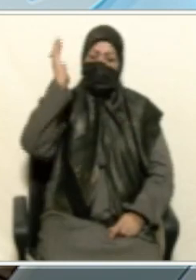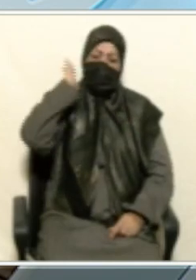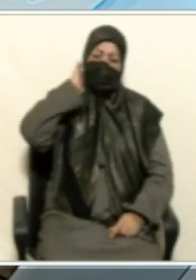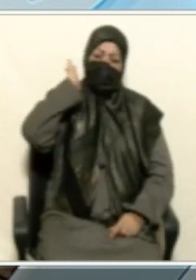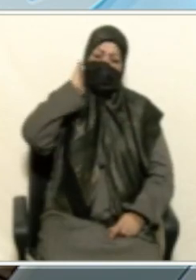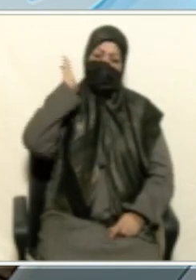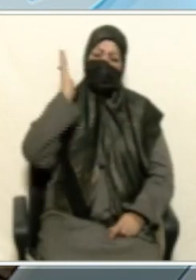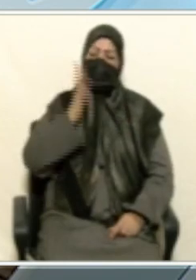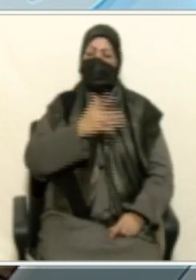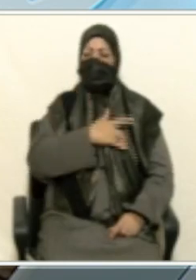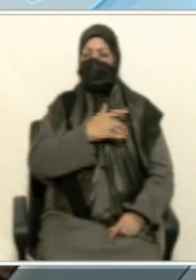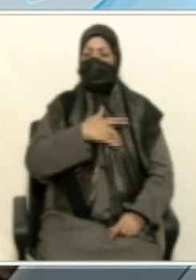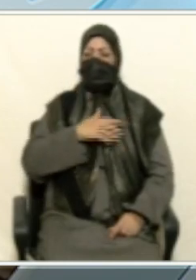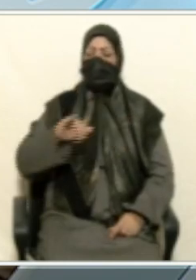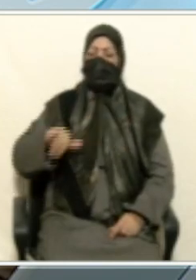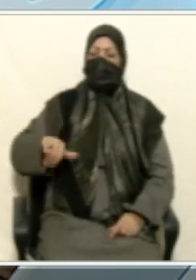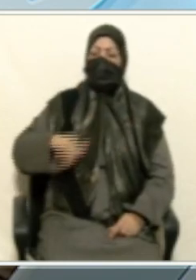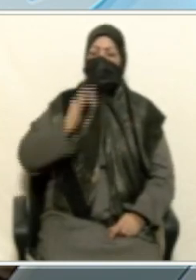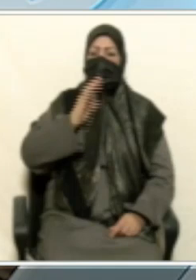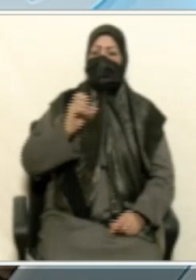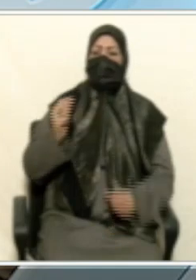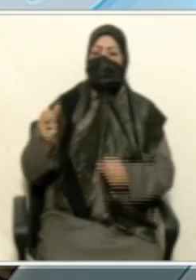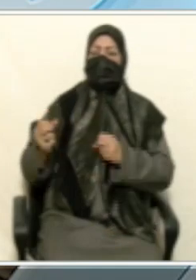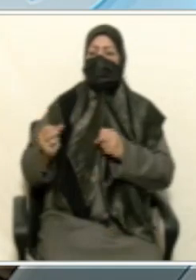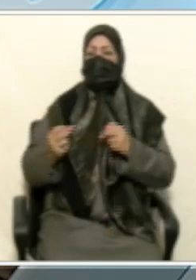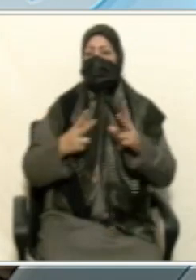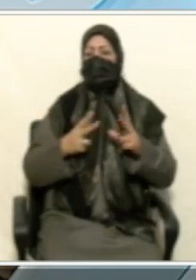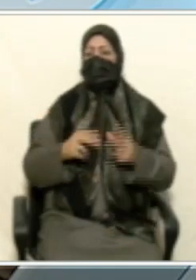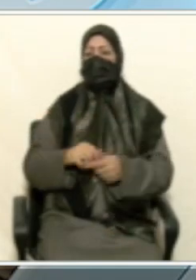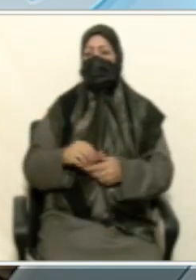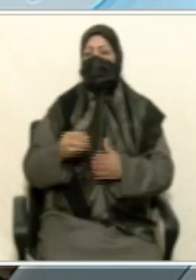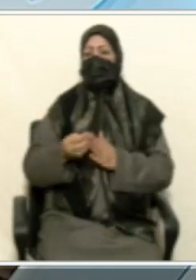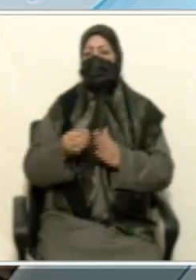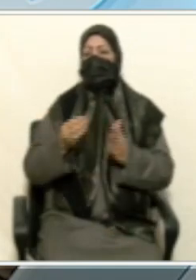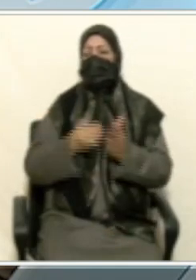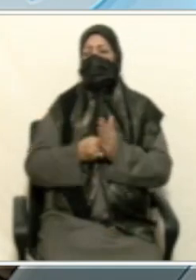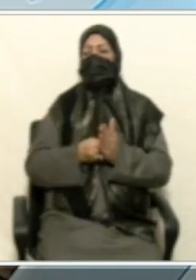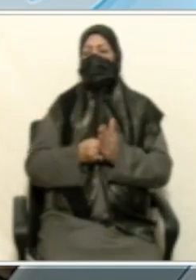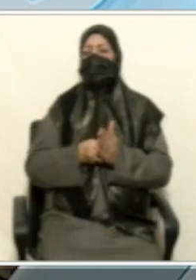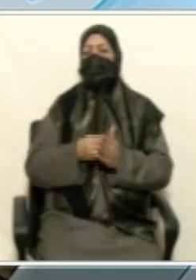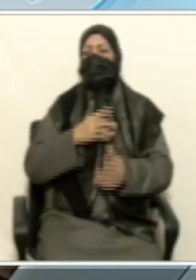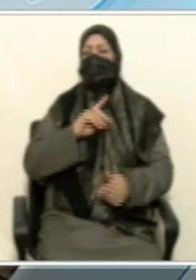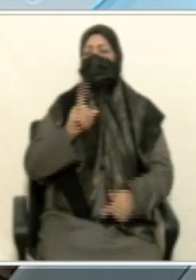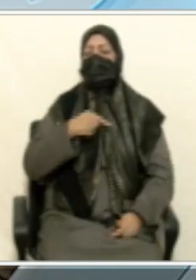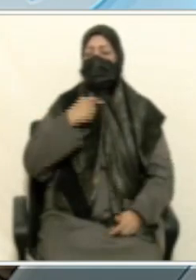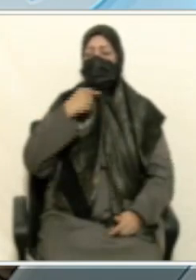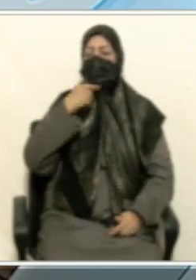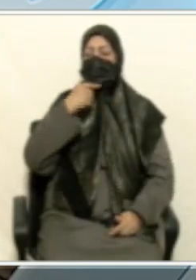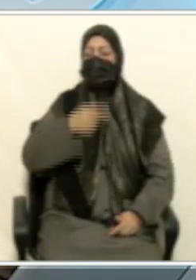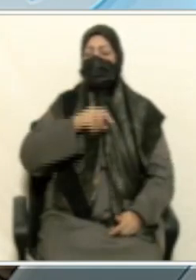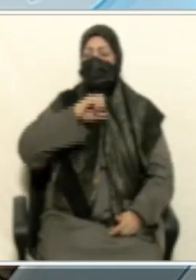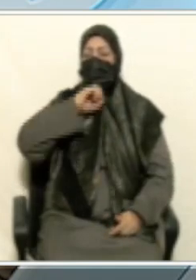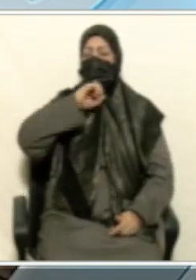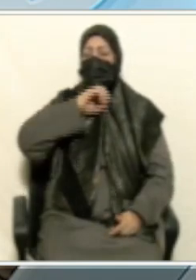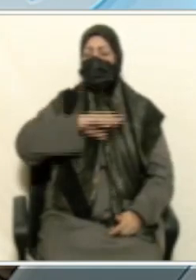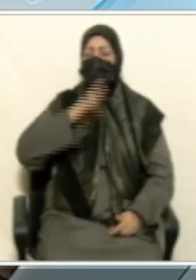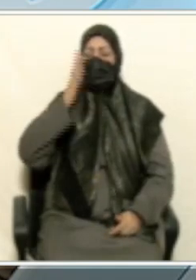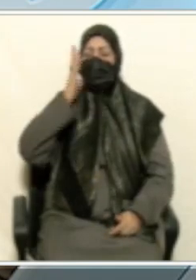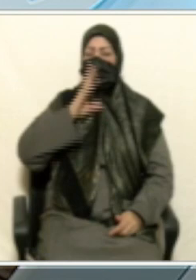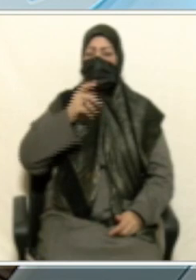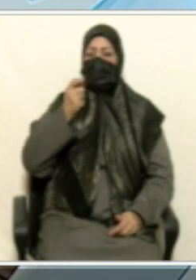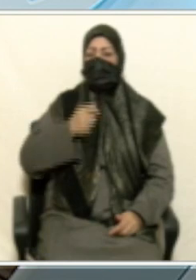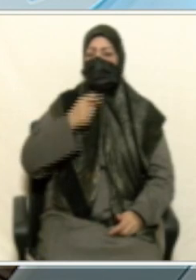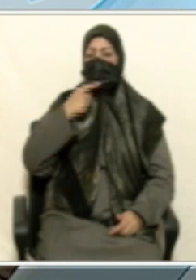هجر ما نهى الله سبحانه وتعالى عنه. هكذا قال النبي صلى الله عليه وسلم، وهو الذي نقل عنه الإمام مالك رحمه الله